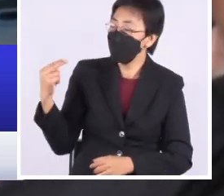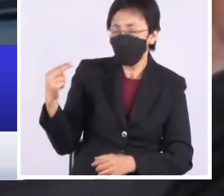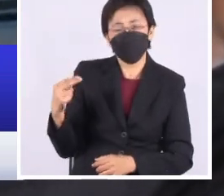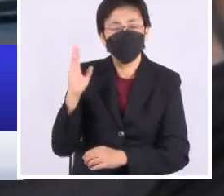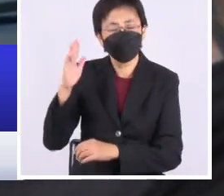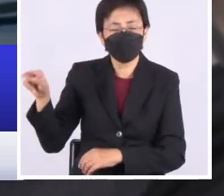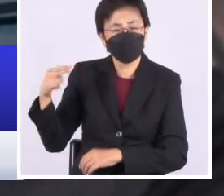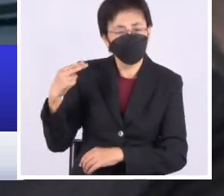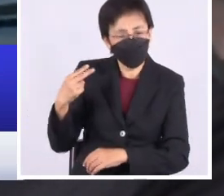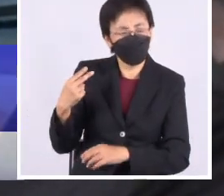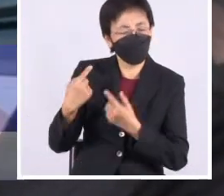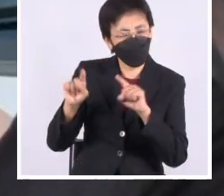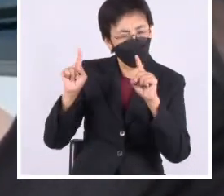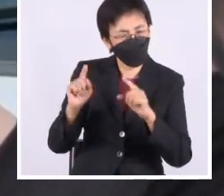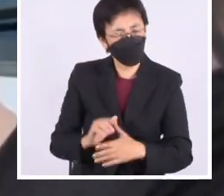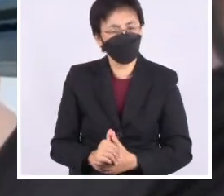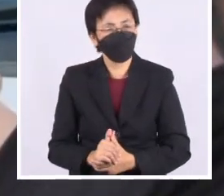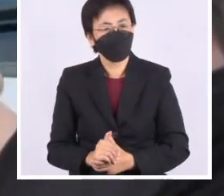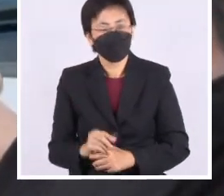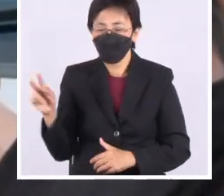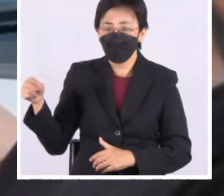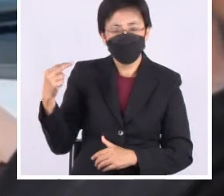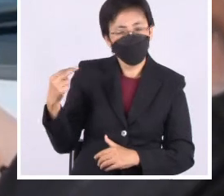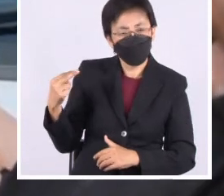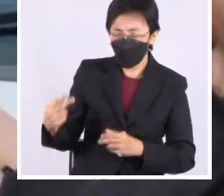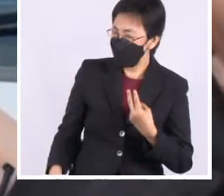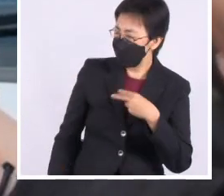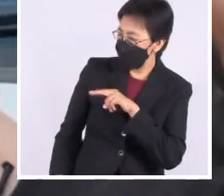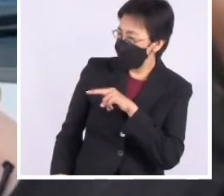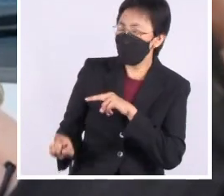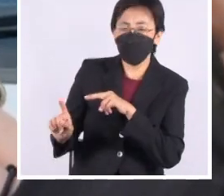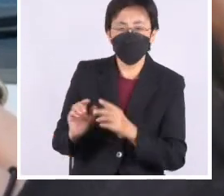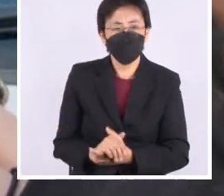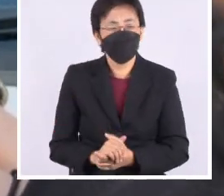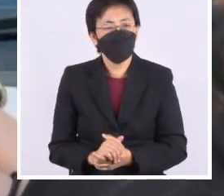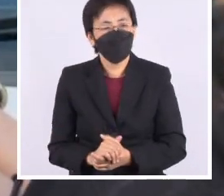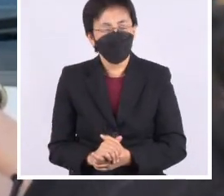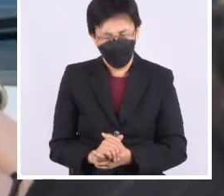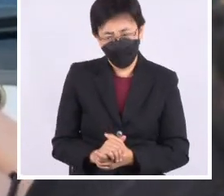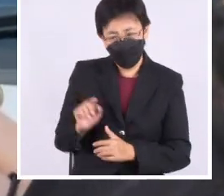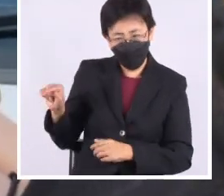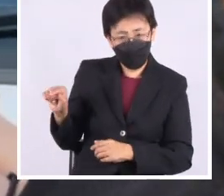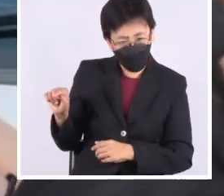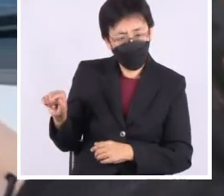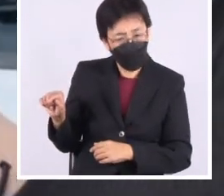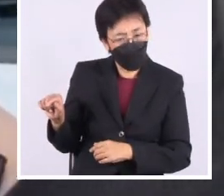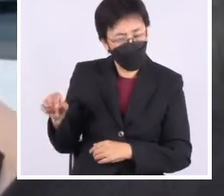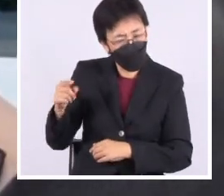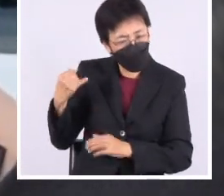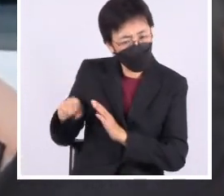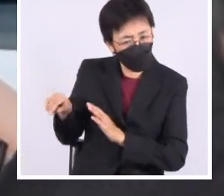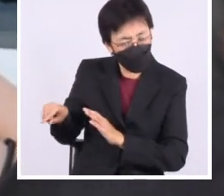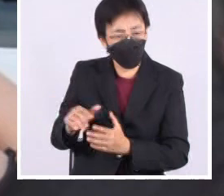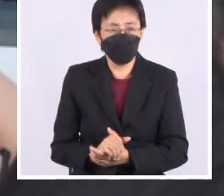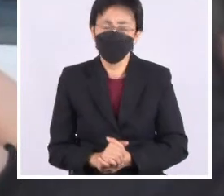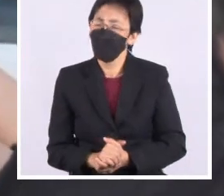งว่าเออทำไมคือมันมองว่าพวกเรามองมาทำไมก็เลยถามพวกเด็กวัยรุ่นว่าเฮ้ยใช่ที่ปะวะเออเลือดเย็น